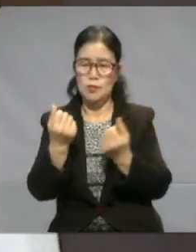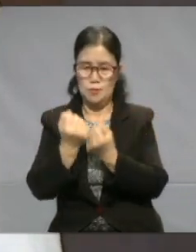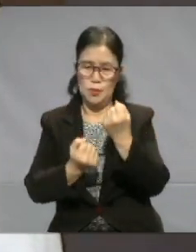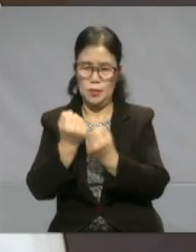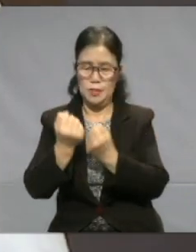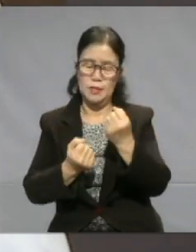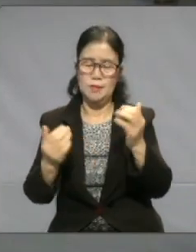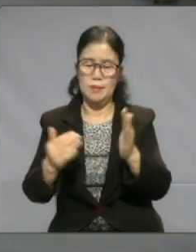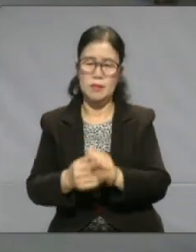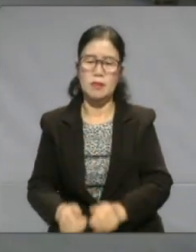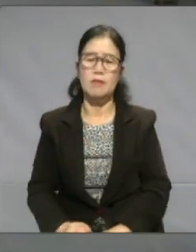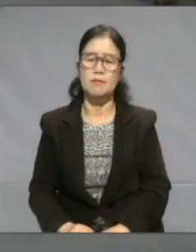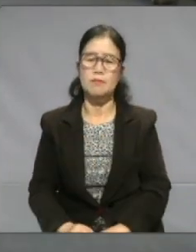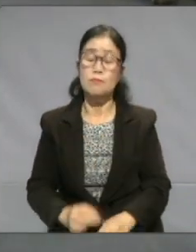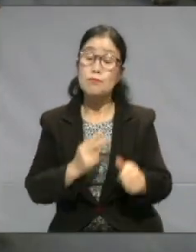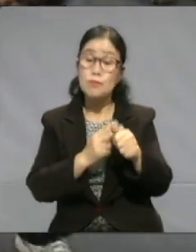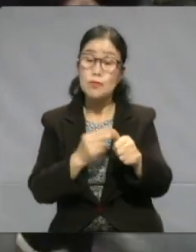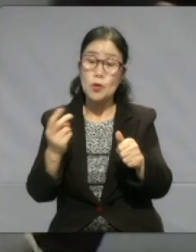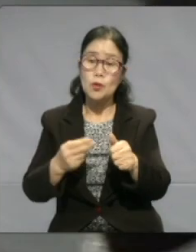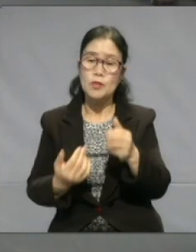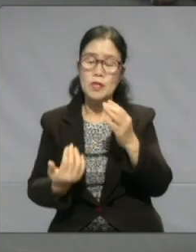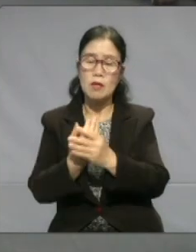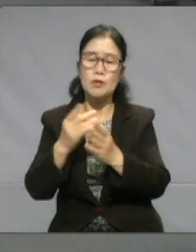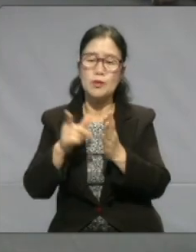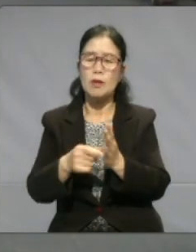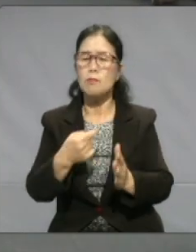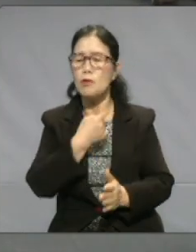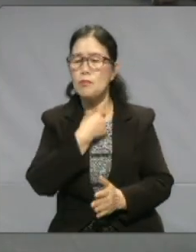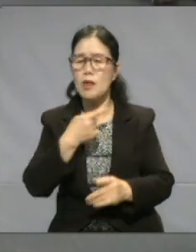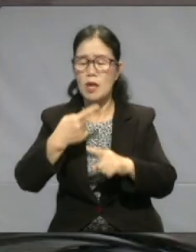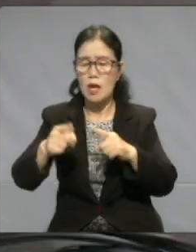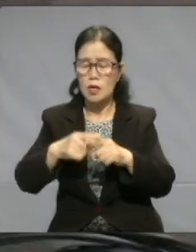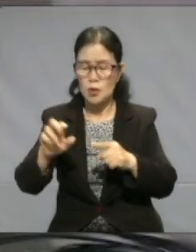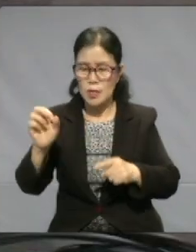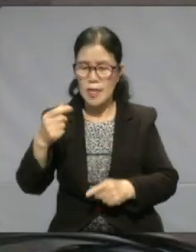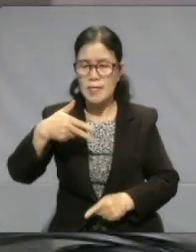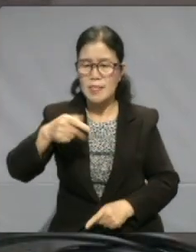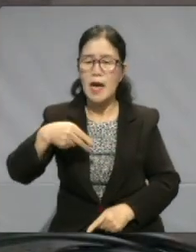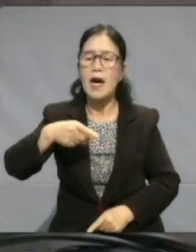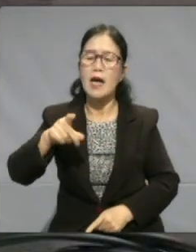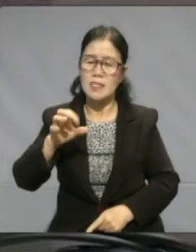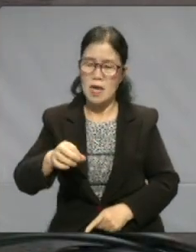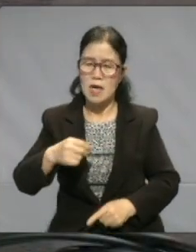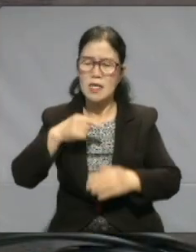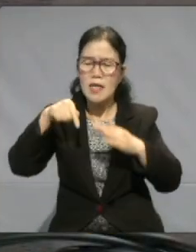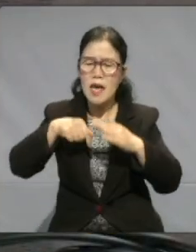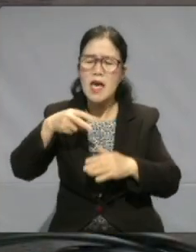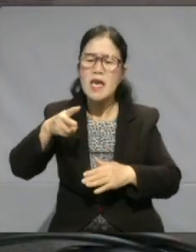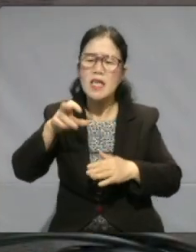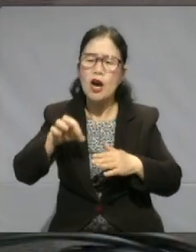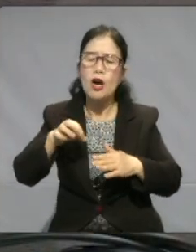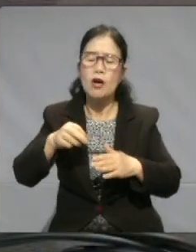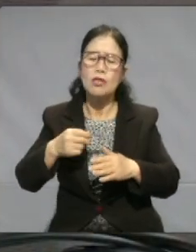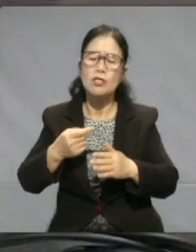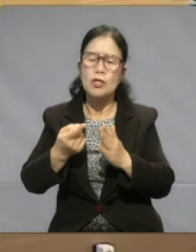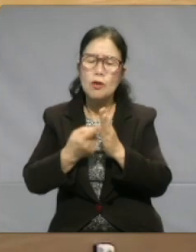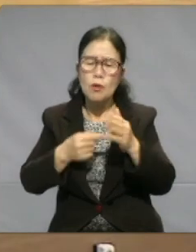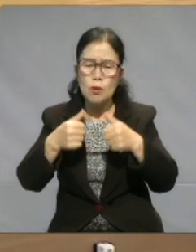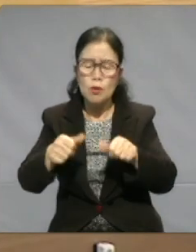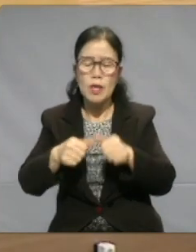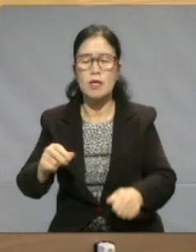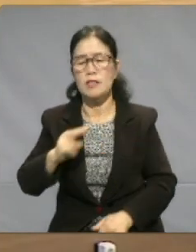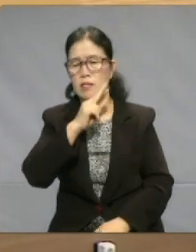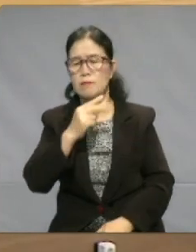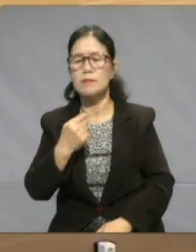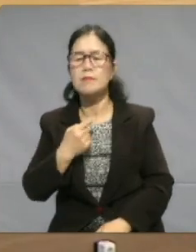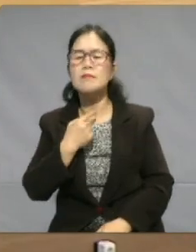설명했습니다. 민 교수는 또 사건 당시 목 부위에 칼로 인한 자상으로 내 경정맥의 손상이 의심됐고 기도